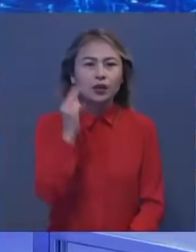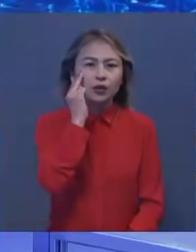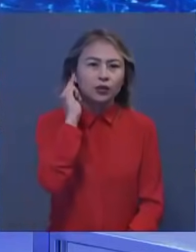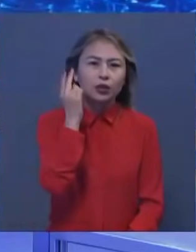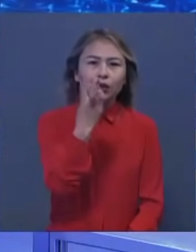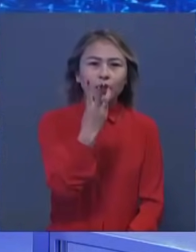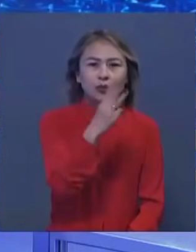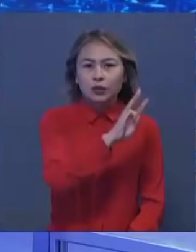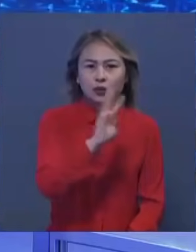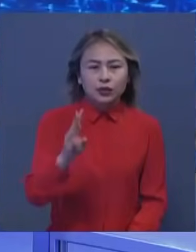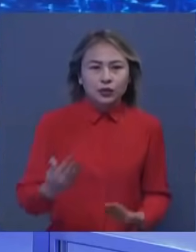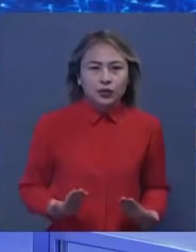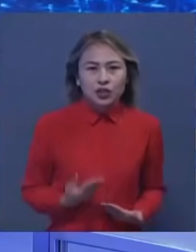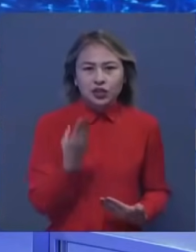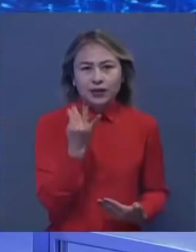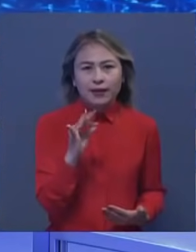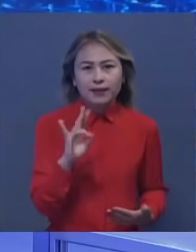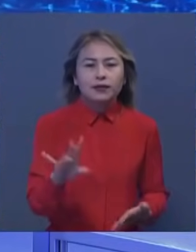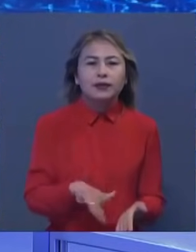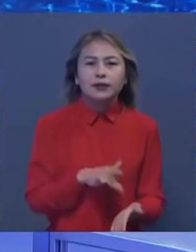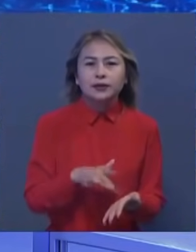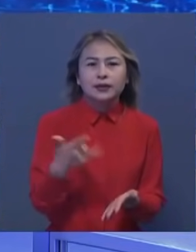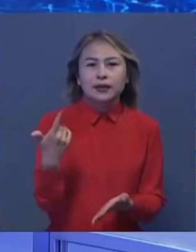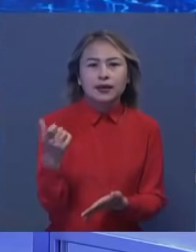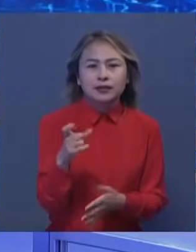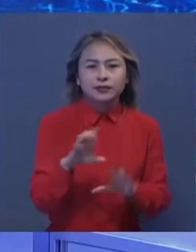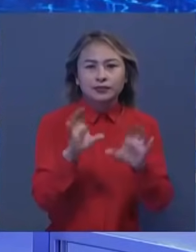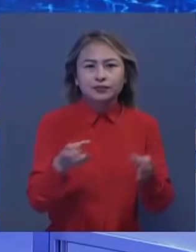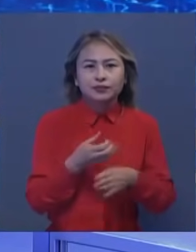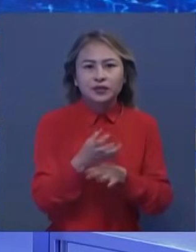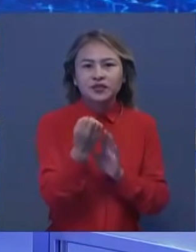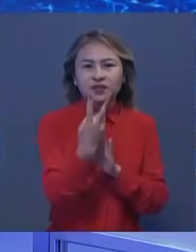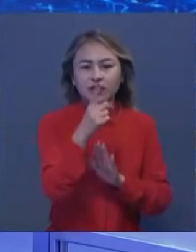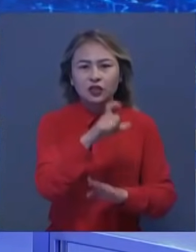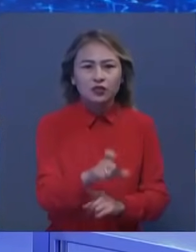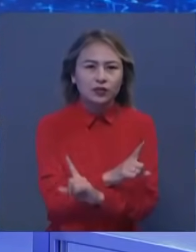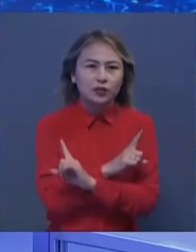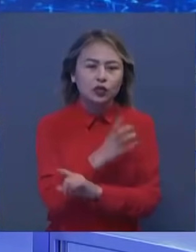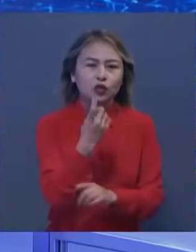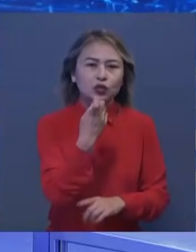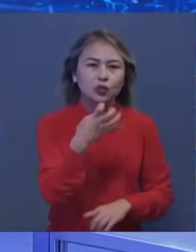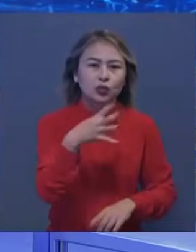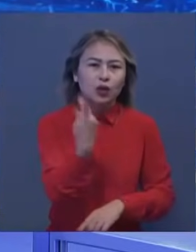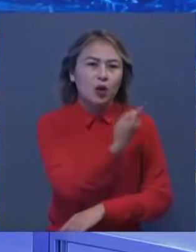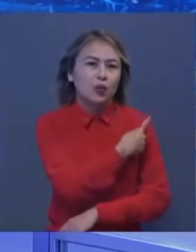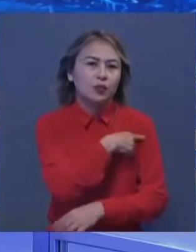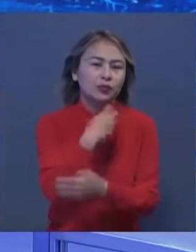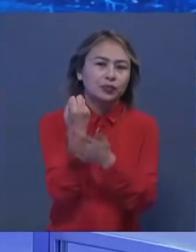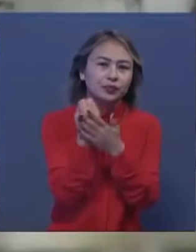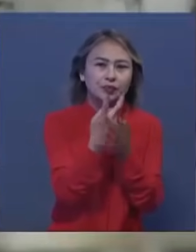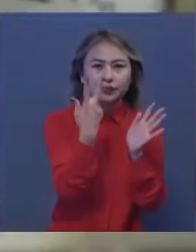Қытайдағы 3 миллион тұрғыны бар Шиян қаласында газ құбыры жарылып, 12 адам ажал құшты. Тағы 144-ті ауруханаға